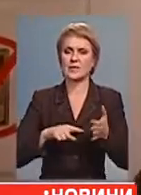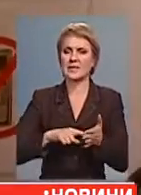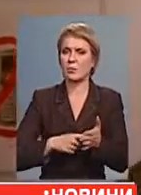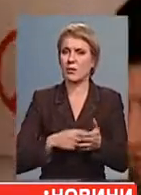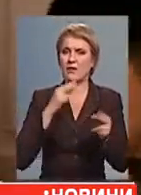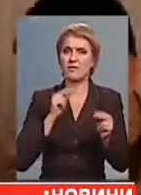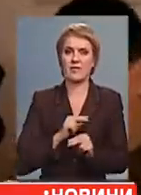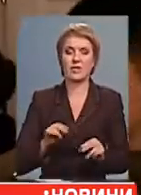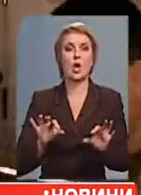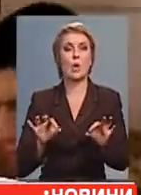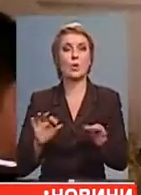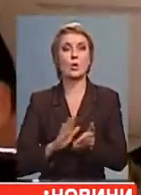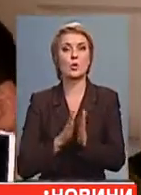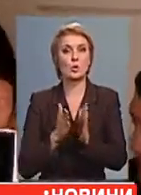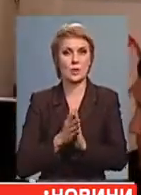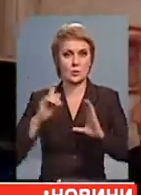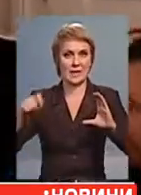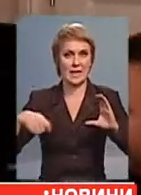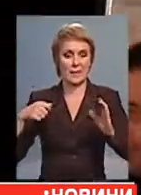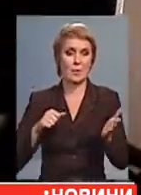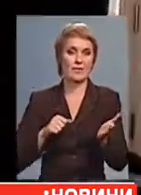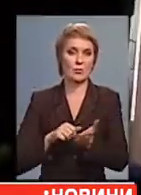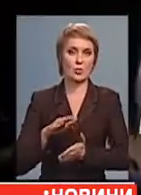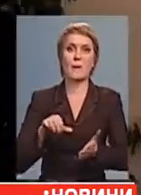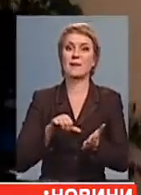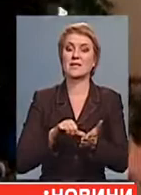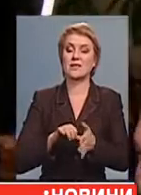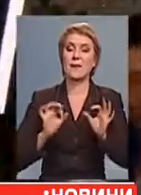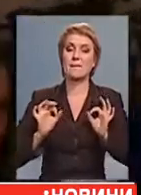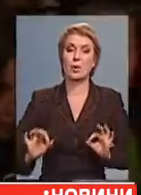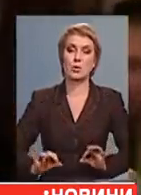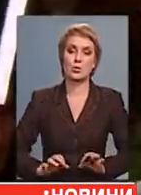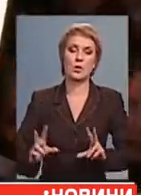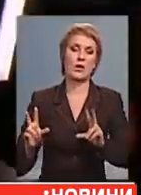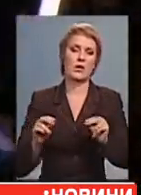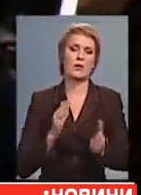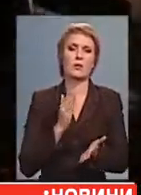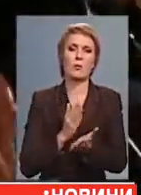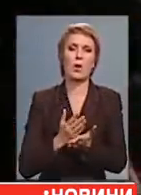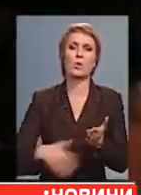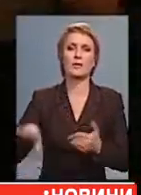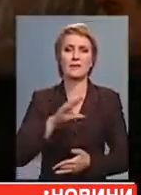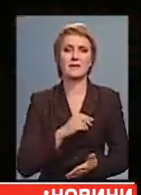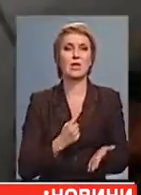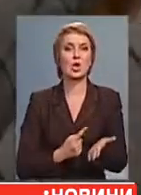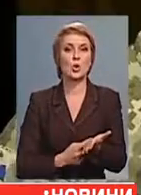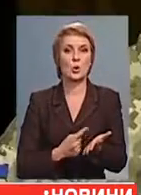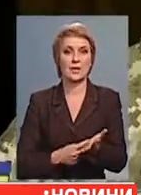винен. Коментувати ситуацію на камеру відмовився. Натомість представники прокуратури запевняють, мають усі докази вини.